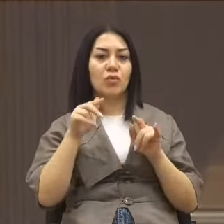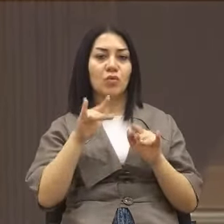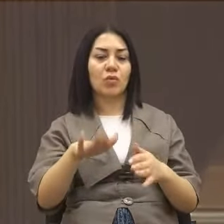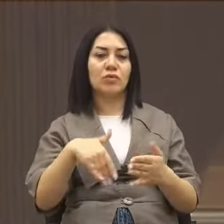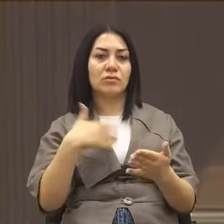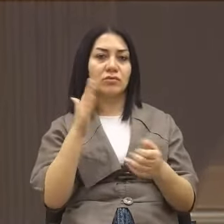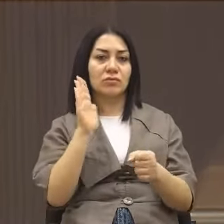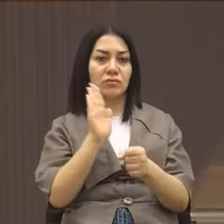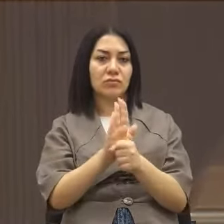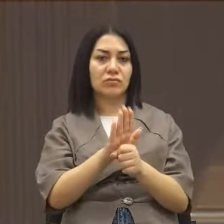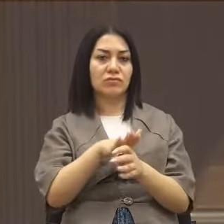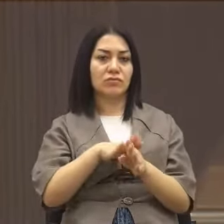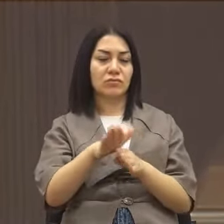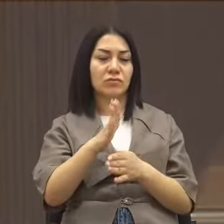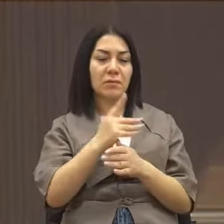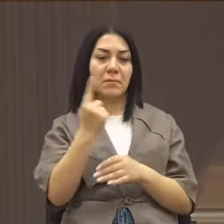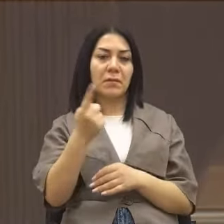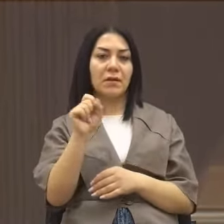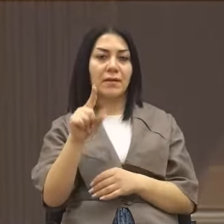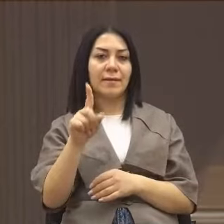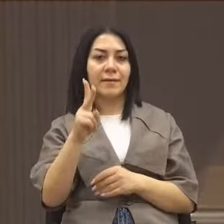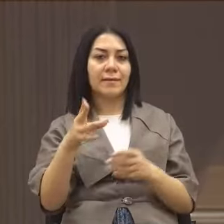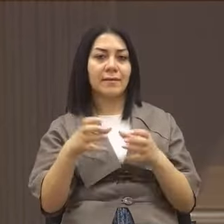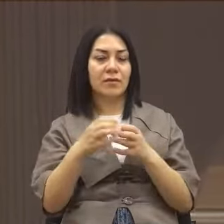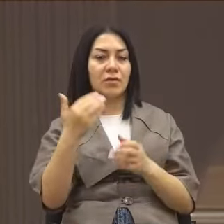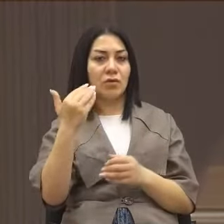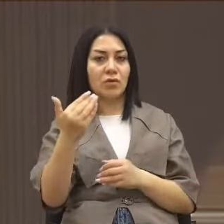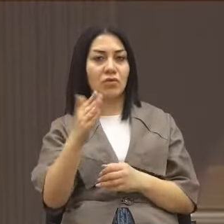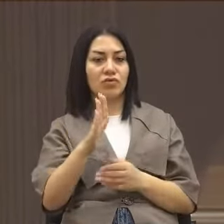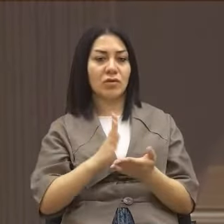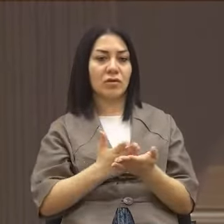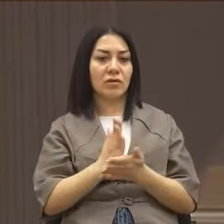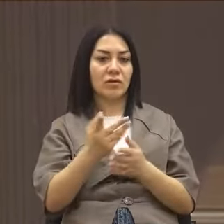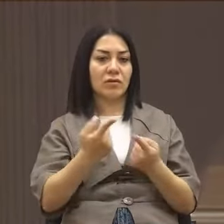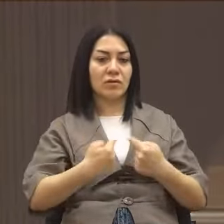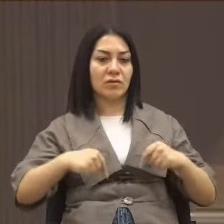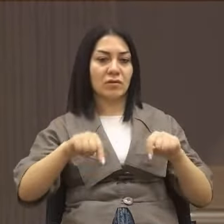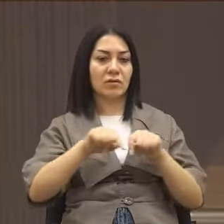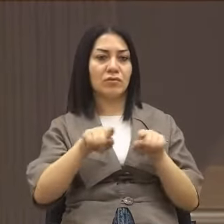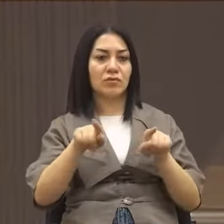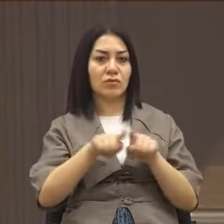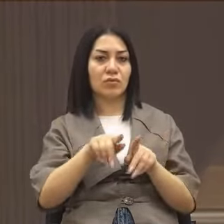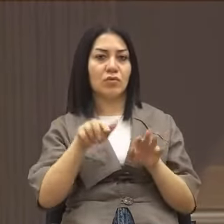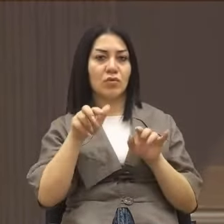քաղաքացիական հասարակության տիրույթում, այլև քաղաքական համայնքում։